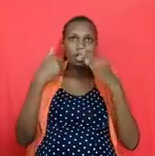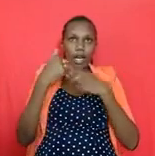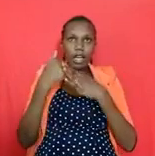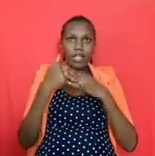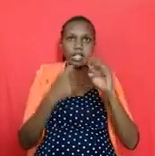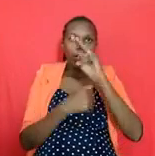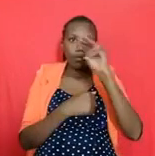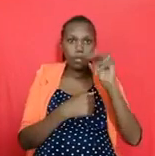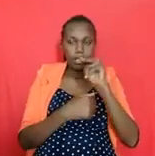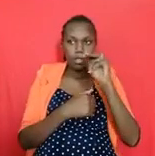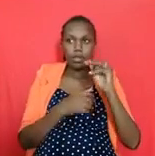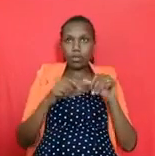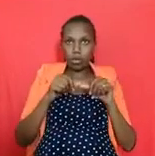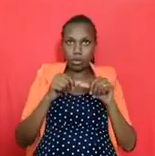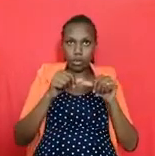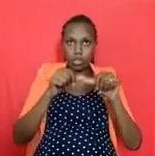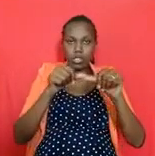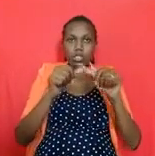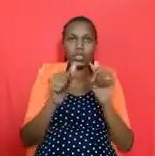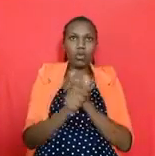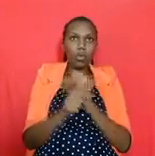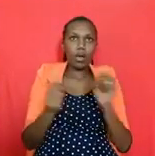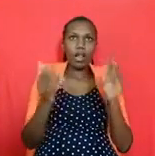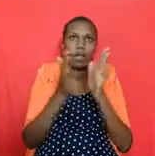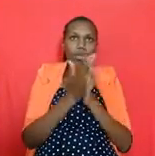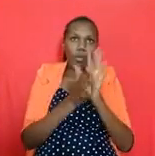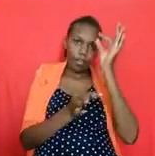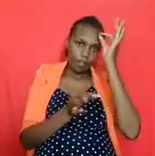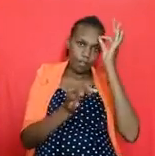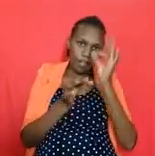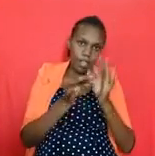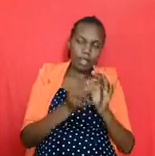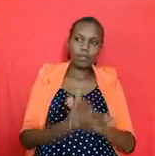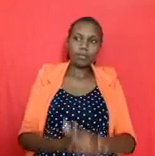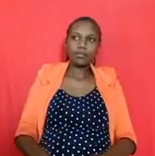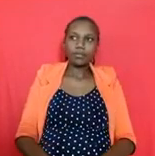twambirie hau na tuthii rugendo ruu na witikio